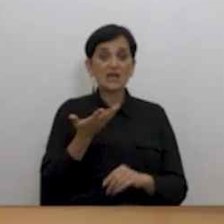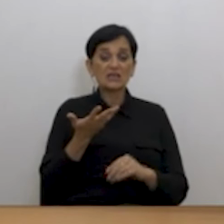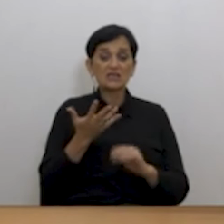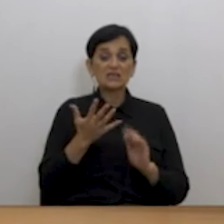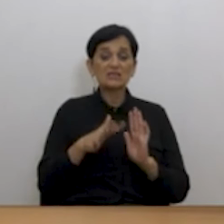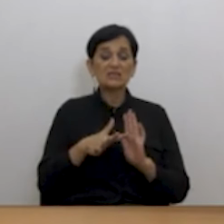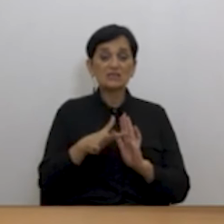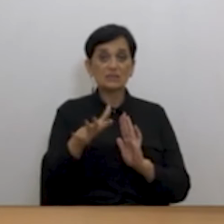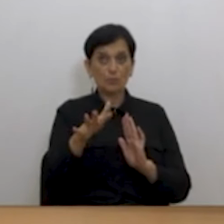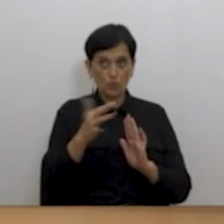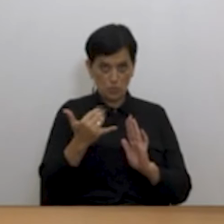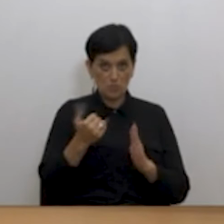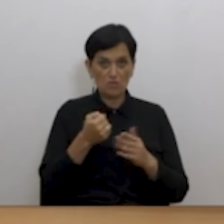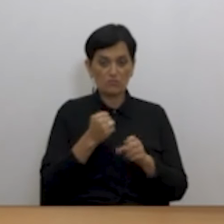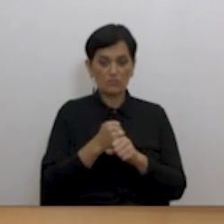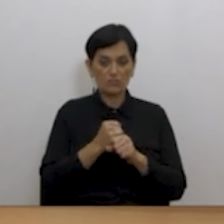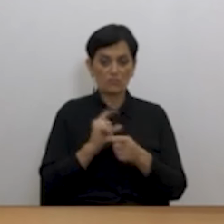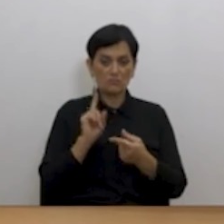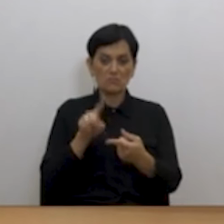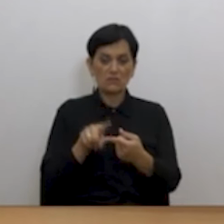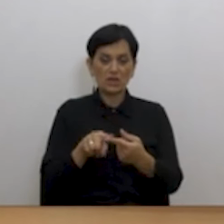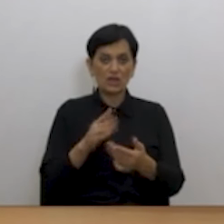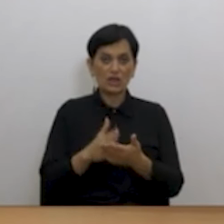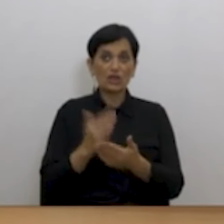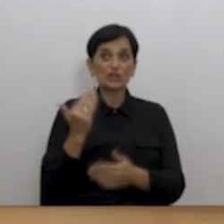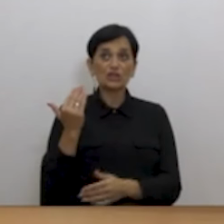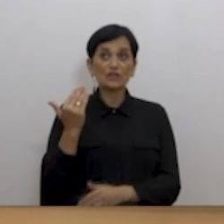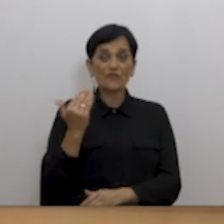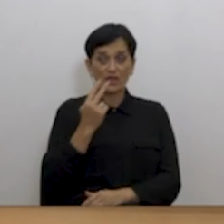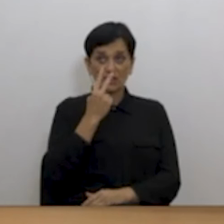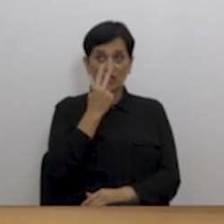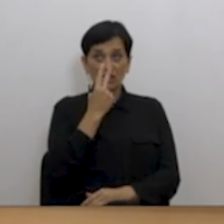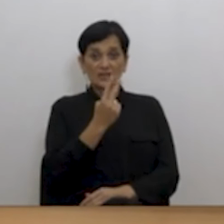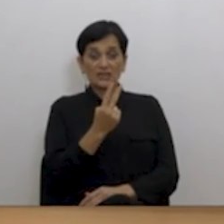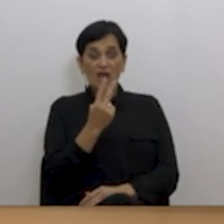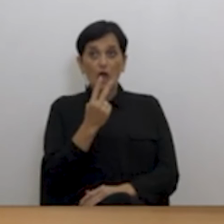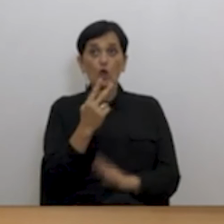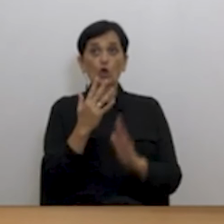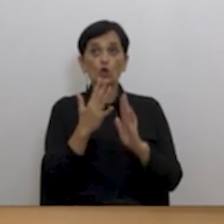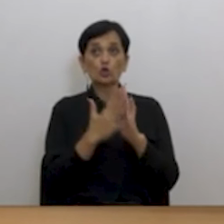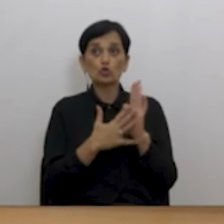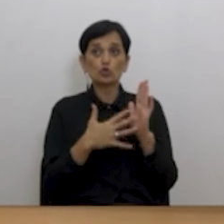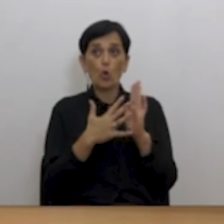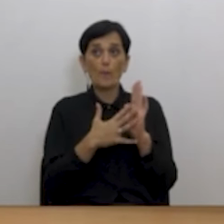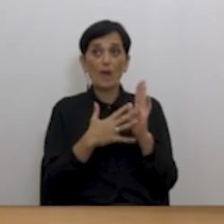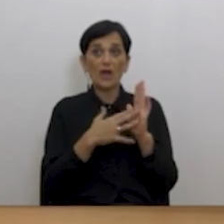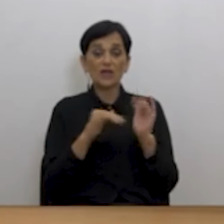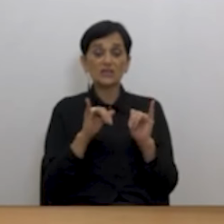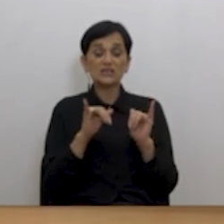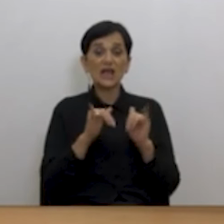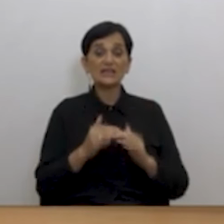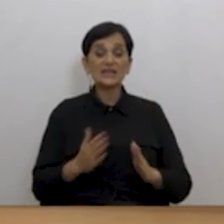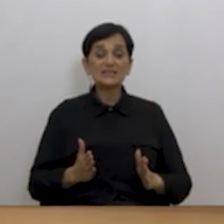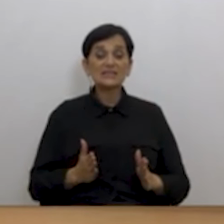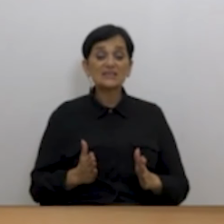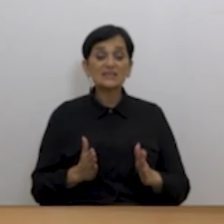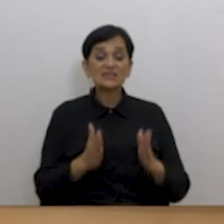გაზმომარაგება არის მიყვანილი. თქვენ დაინახავდით იმას, რომ სოფლებში, სადაც მისასვლელი გზა არ